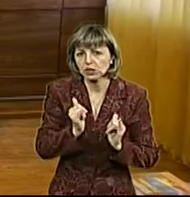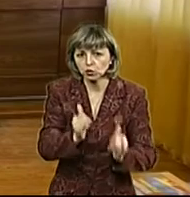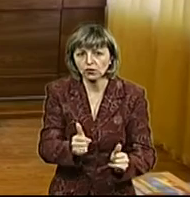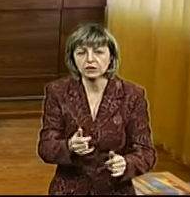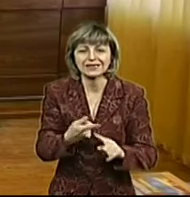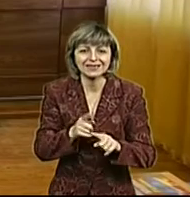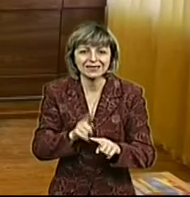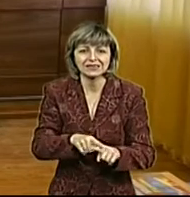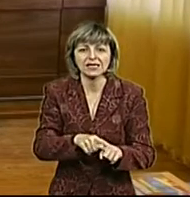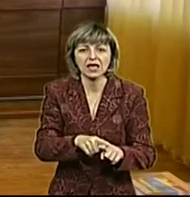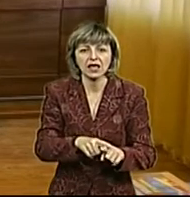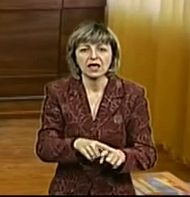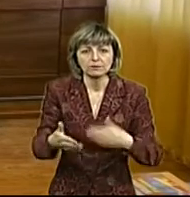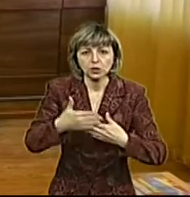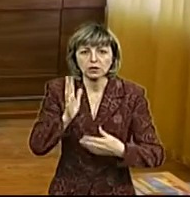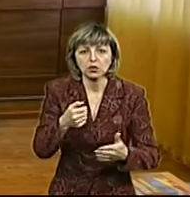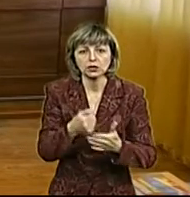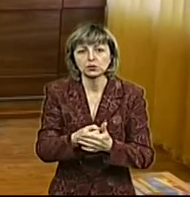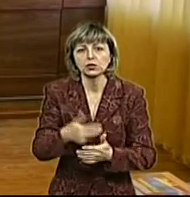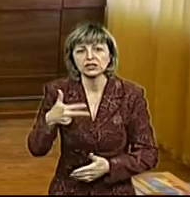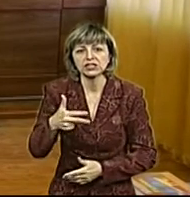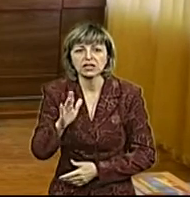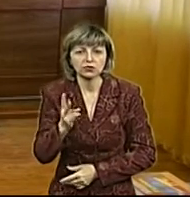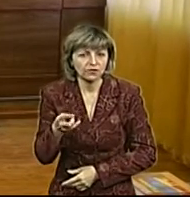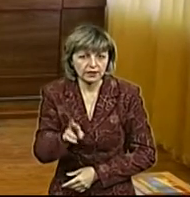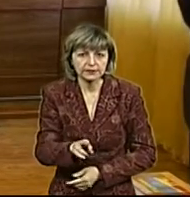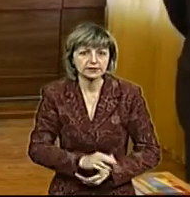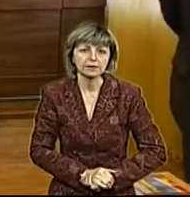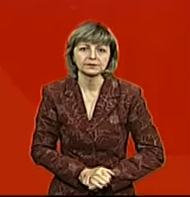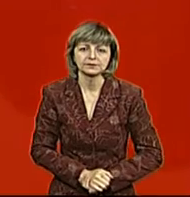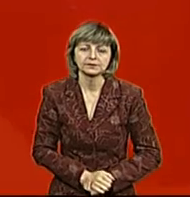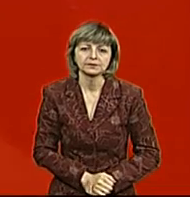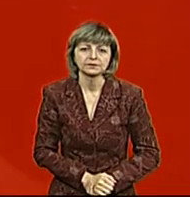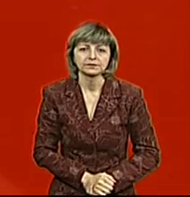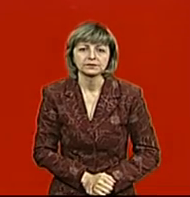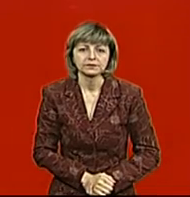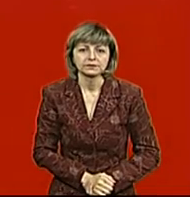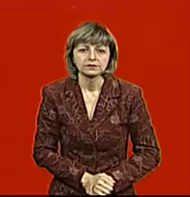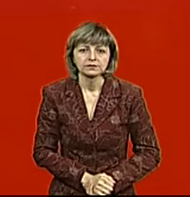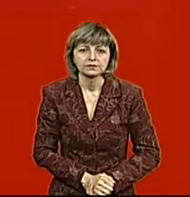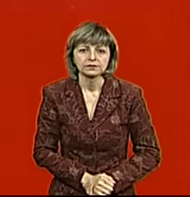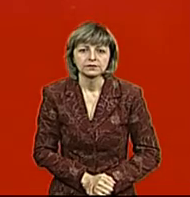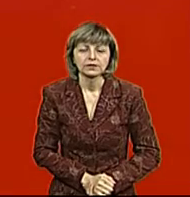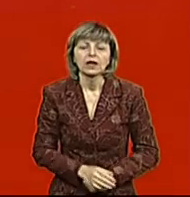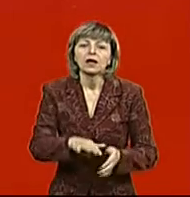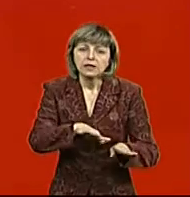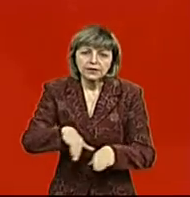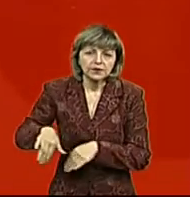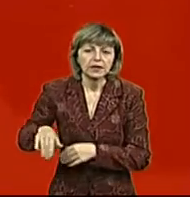захід діятиме до 30 вересня. Володимир Струс, Ігор Прокопчук. Новини на Суспільному. Йдемо